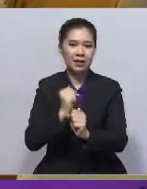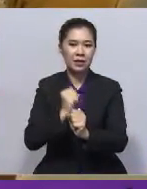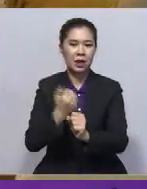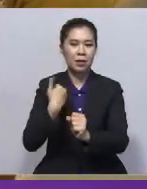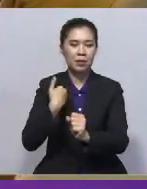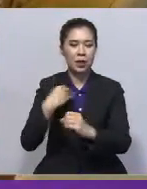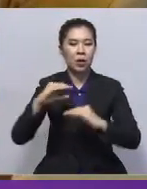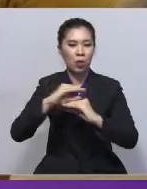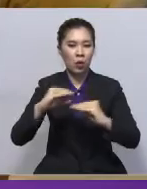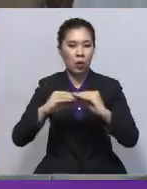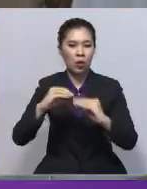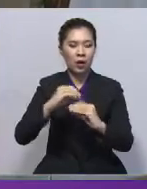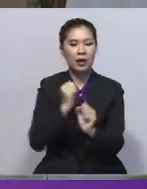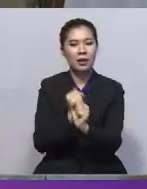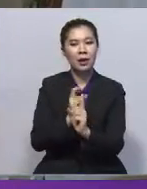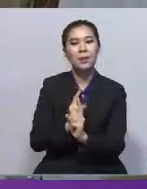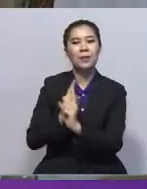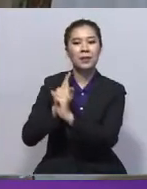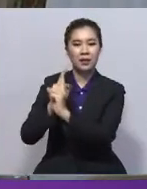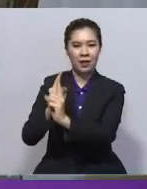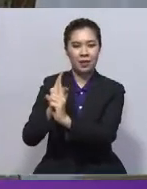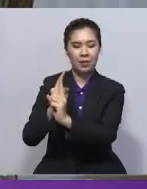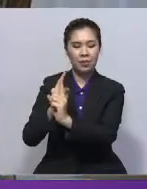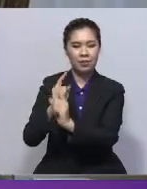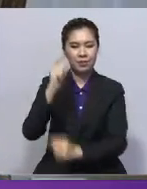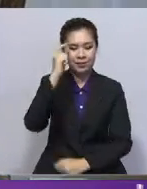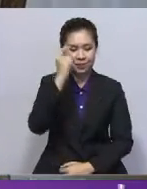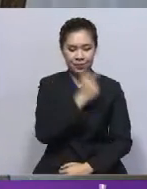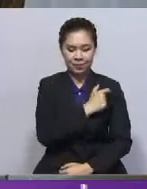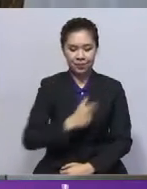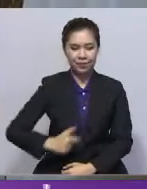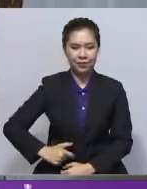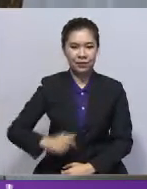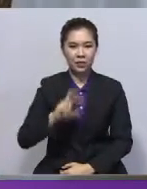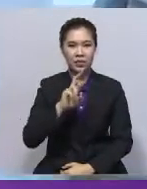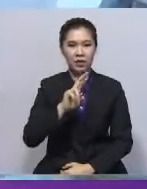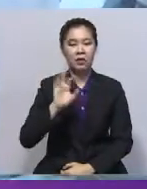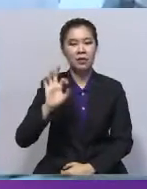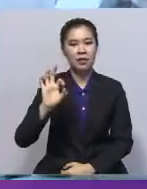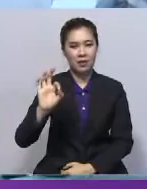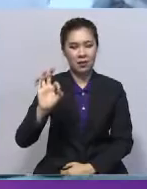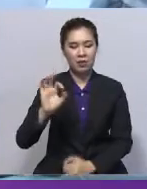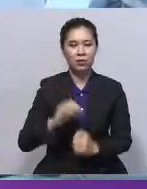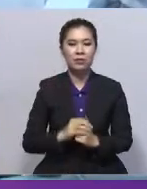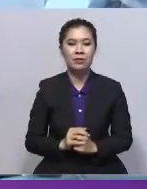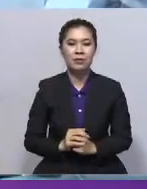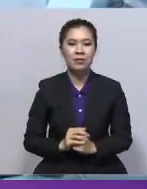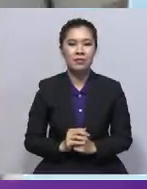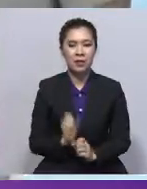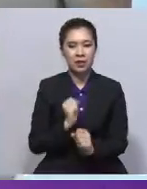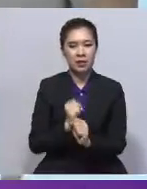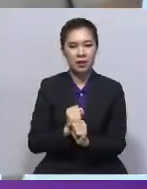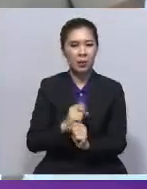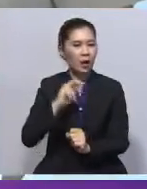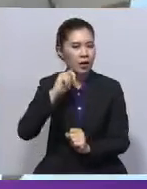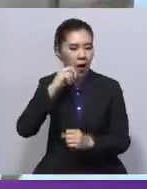กโครงการสานต่อแนวพระราชดำริพระบาทสมเด็จพระปรมินทรมหาภูมิพลอดุลยเดชบรมนาถบพิตรในการสร้างแหล่